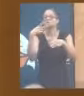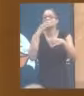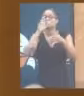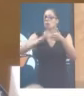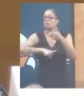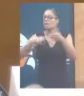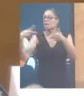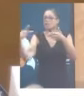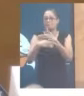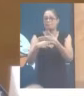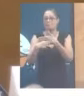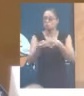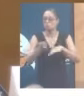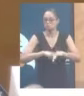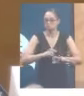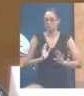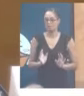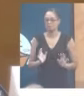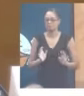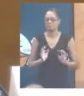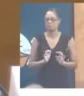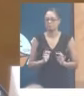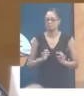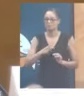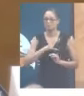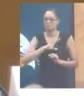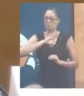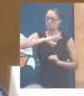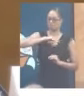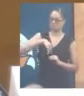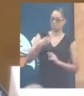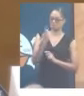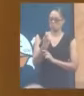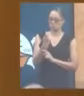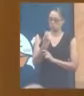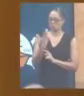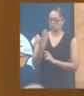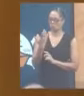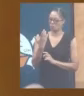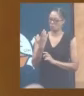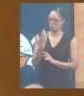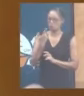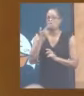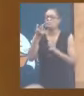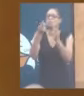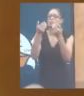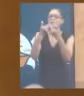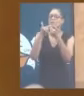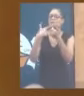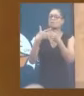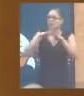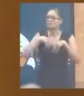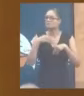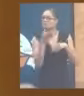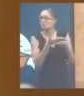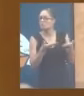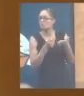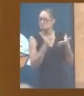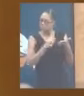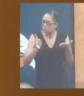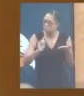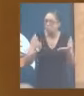contrat. Puisqu'à la fin, vous m'interrogez, est-ce que je cautionne, excusez-moi. J'ai demandé de mettre